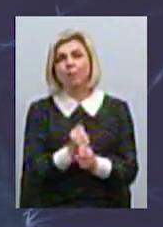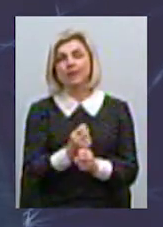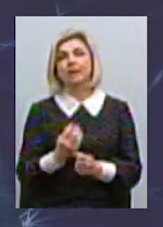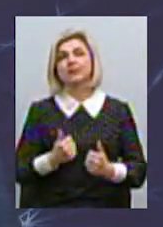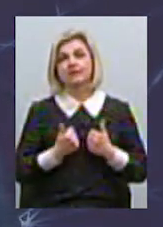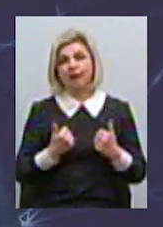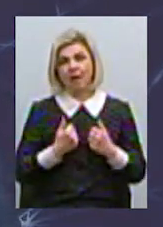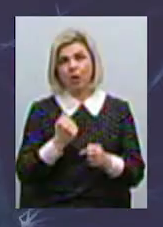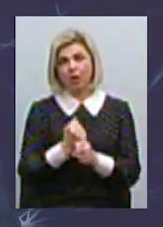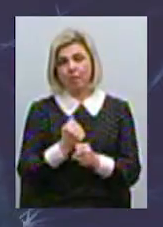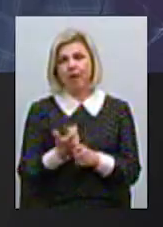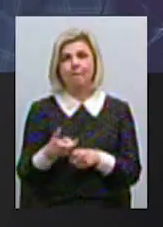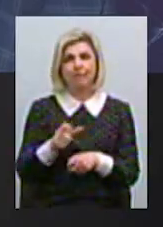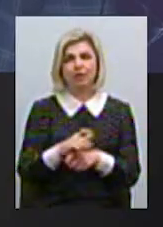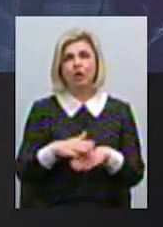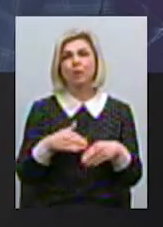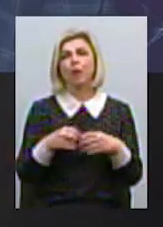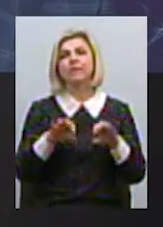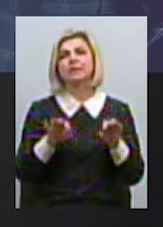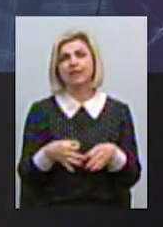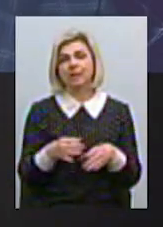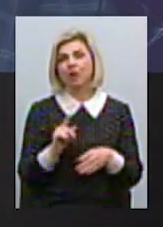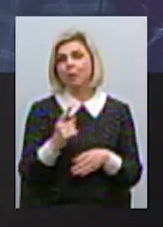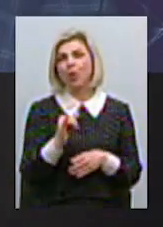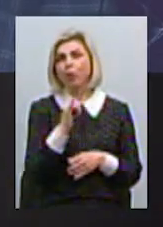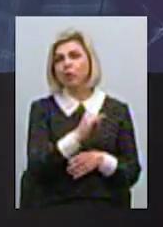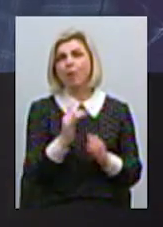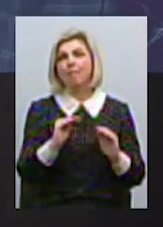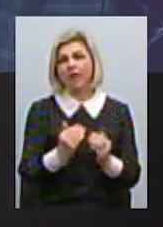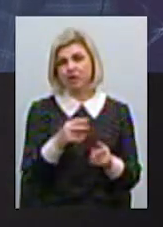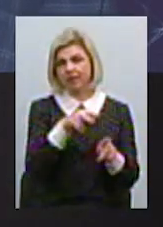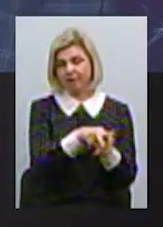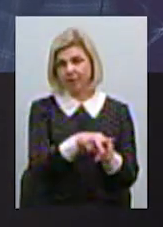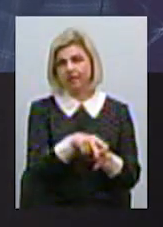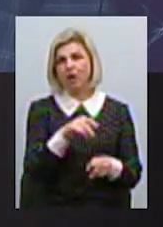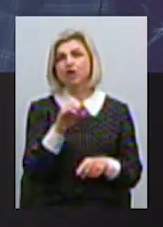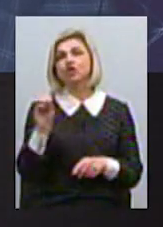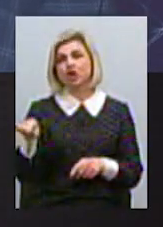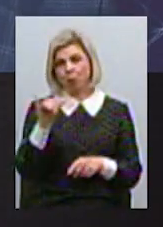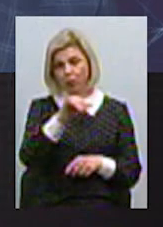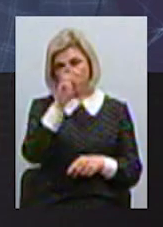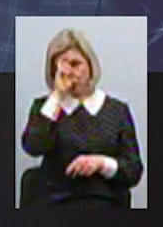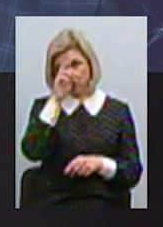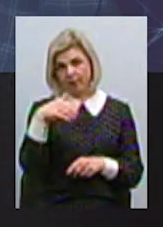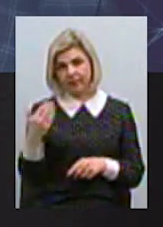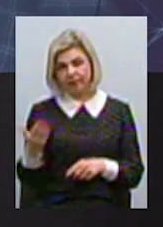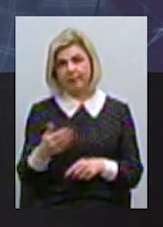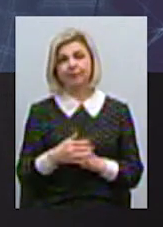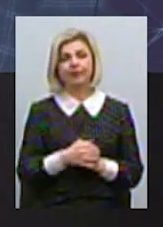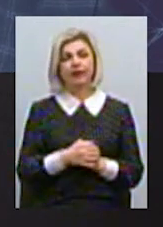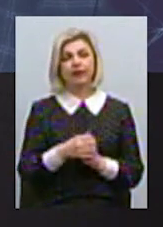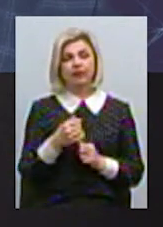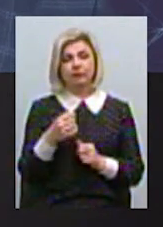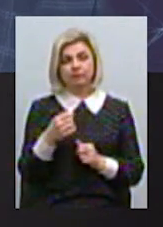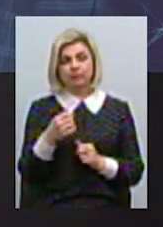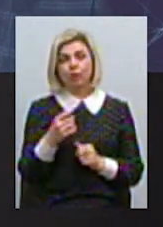намагатися робити це більш професійно. Чому? Тому що в нього трошки менше навантаження, ніж у державного. Я радий, що такий інститут